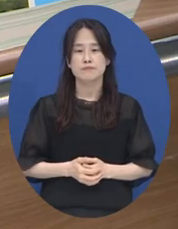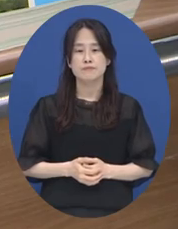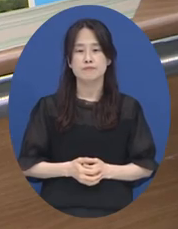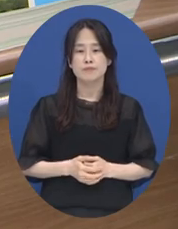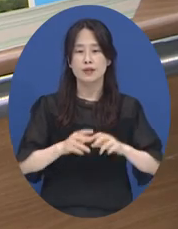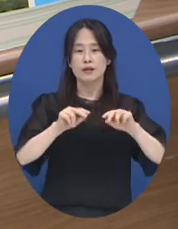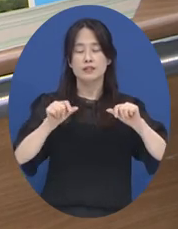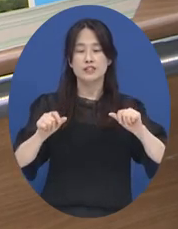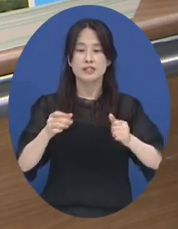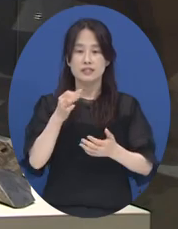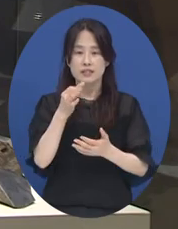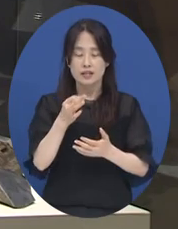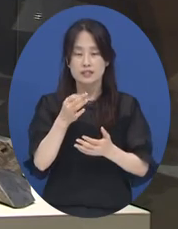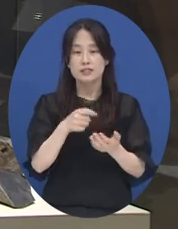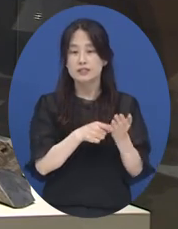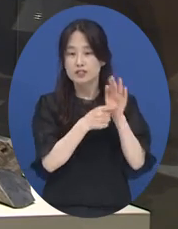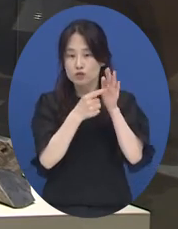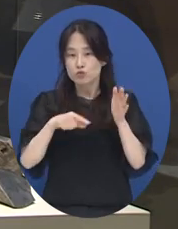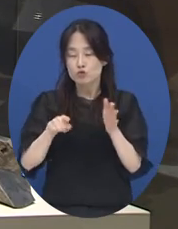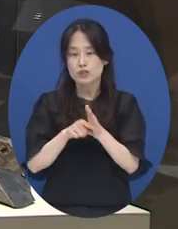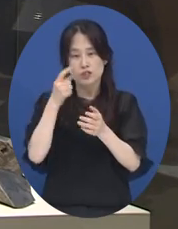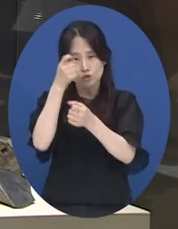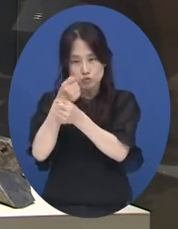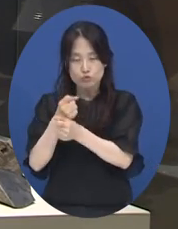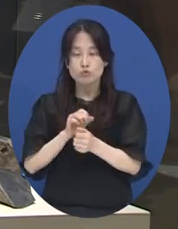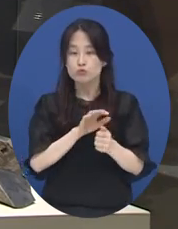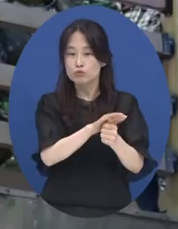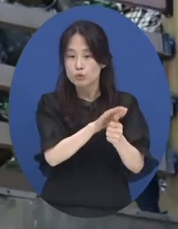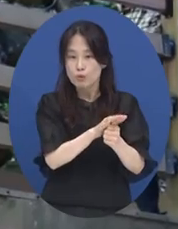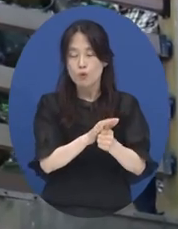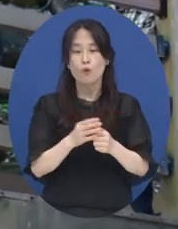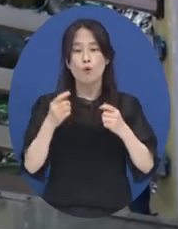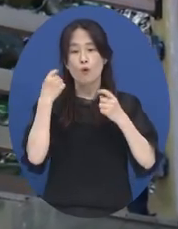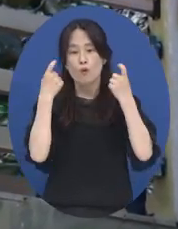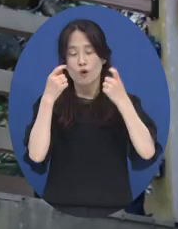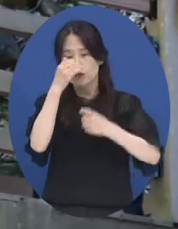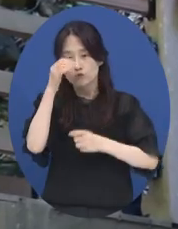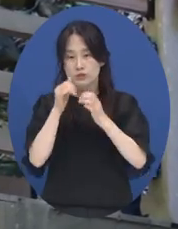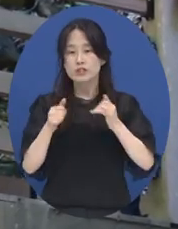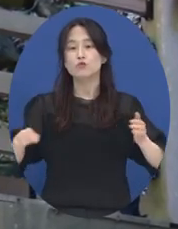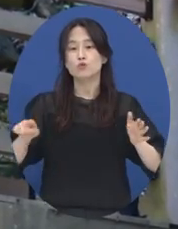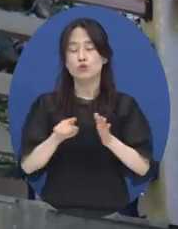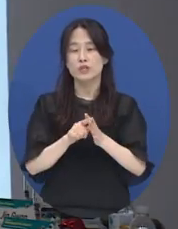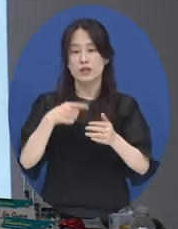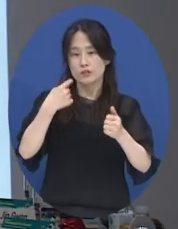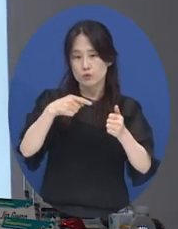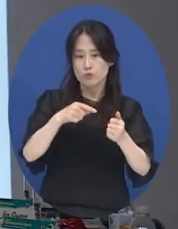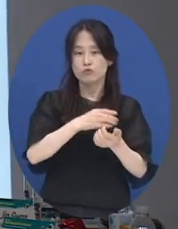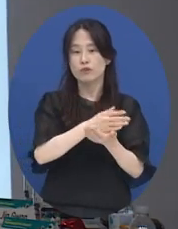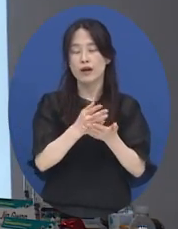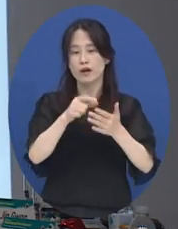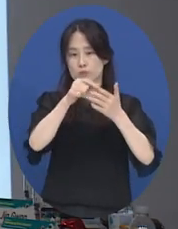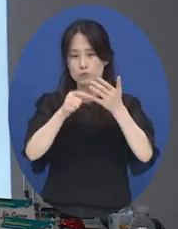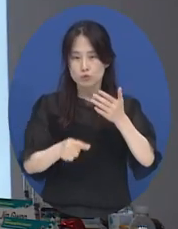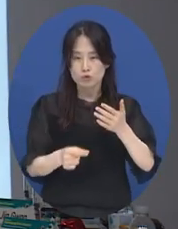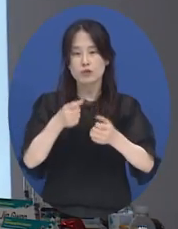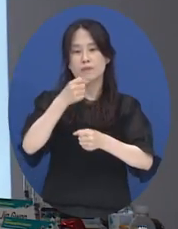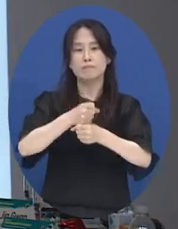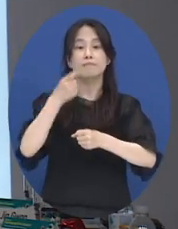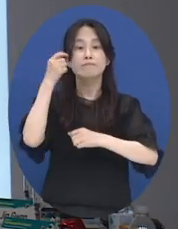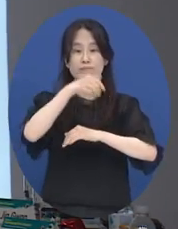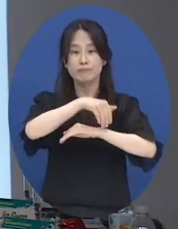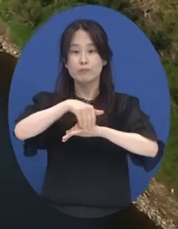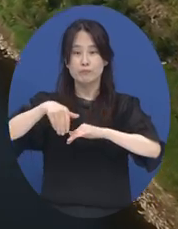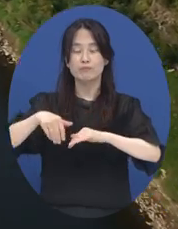경기도는 지질학적 같이 입증을 위한 학술 연구를 지원하고 관광객들을 위한 지질 교육 등 다양한 프로그램을 개발할